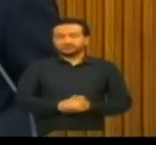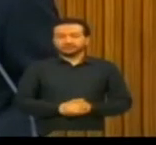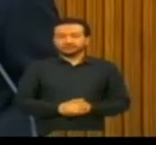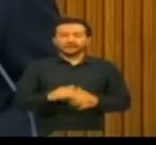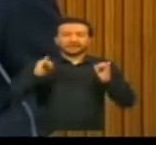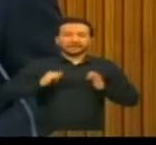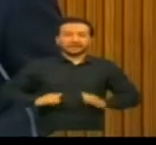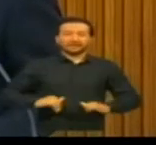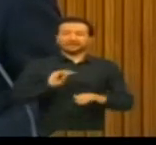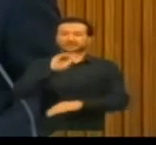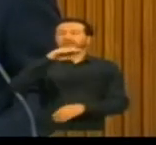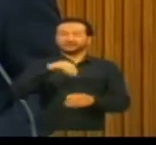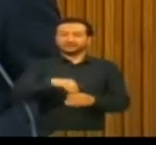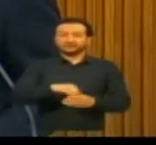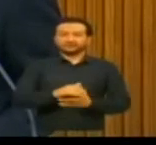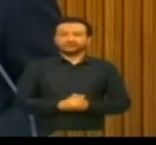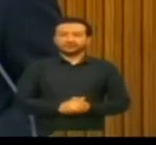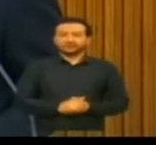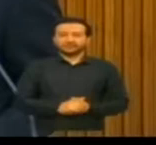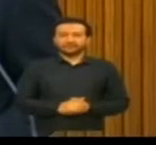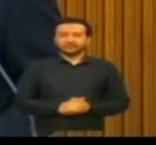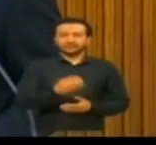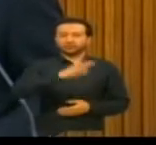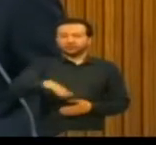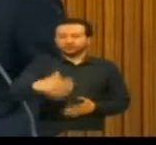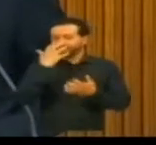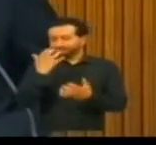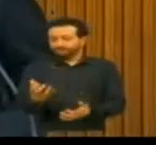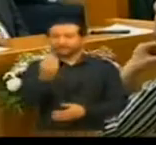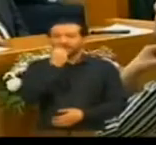Rahat yaşamak için. Çoluk çocuğuna ekmek